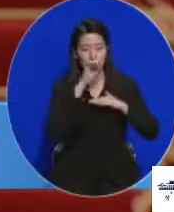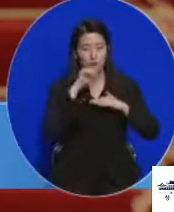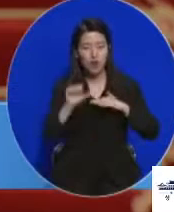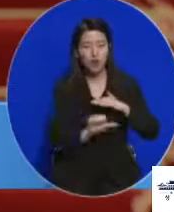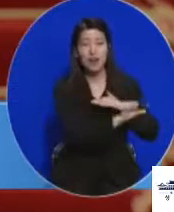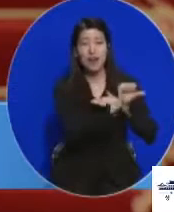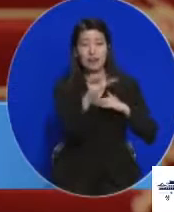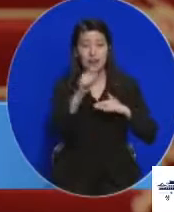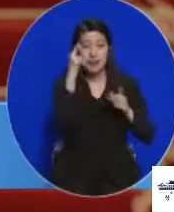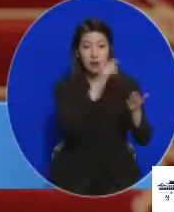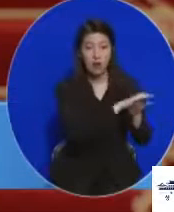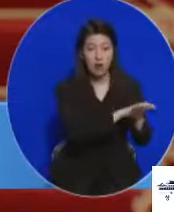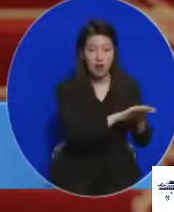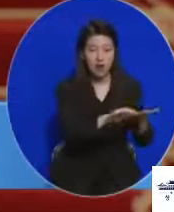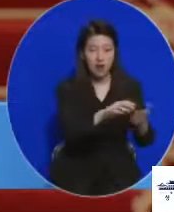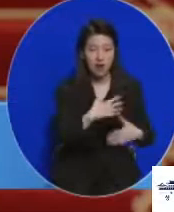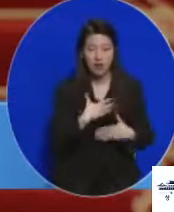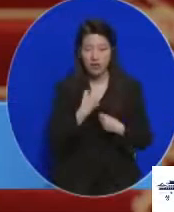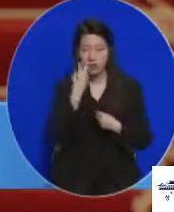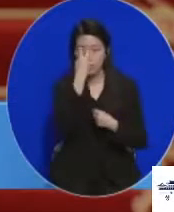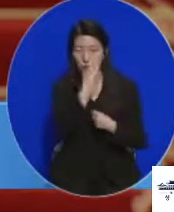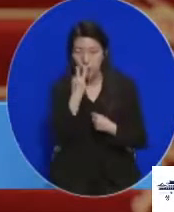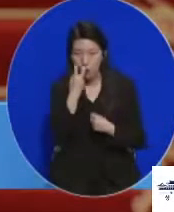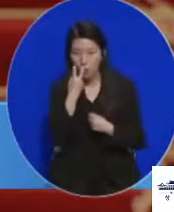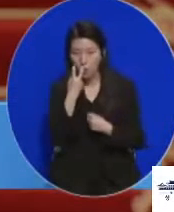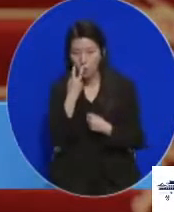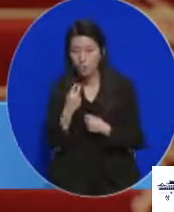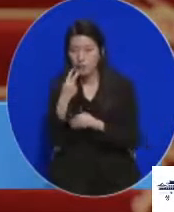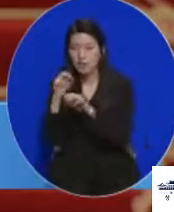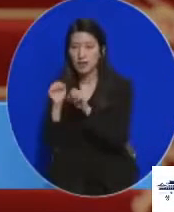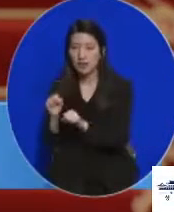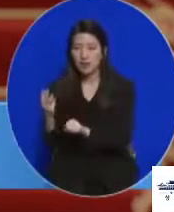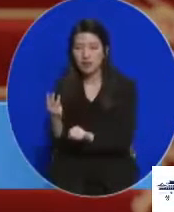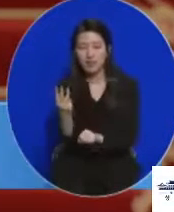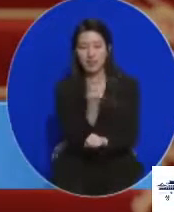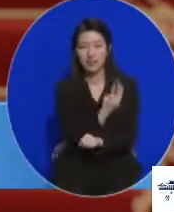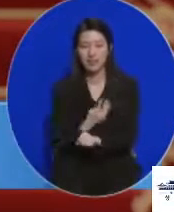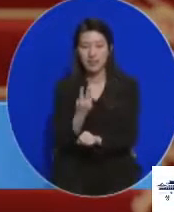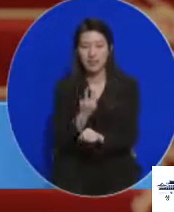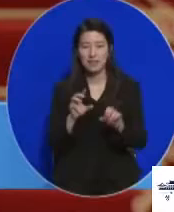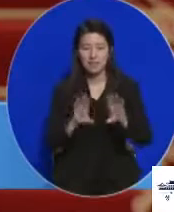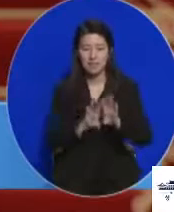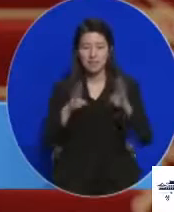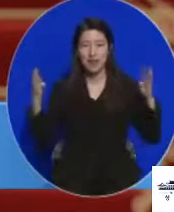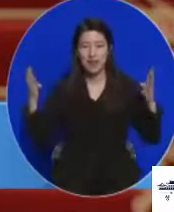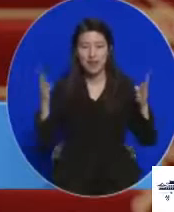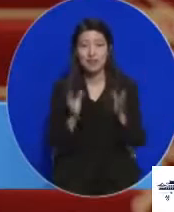아암 보 생명 공동체의 물이 활짝 열릴 것입니다